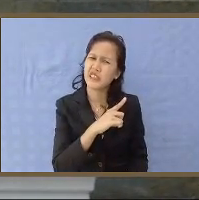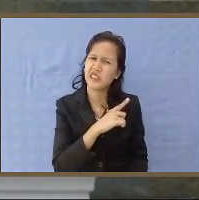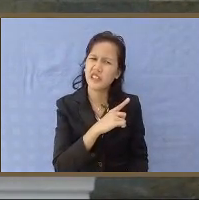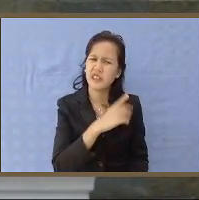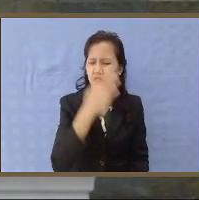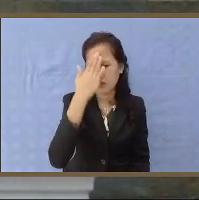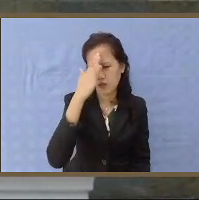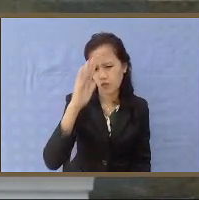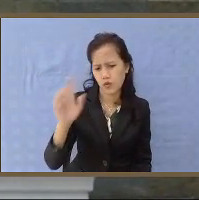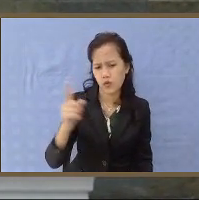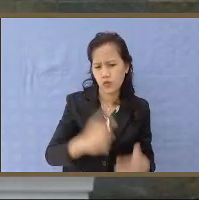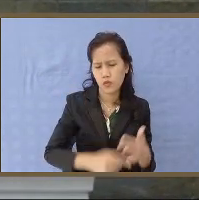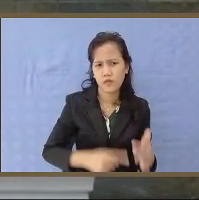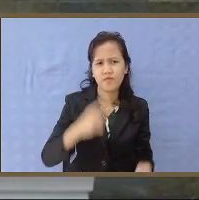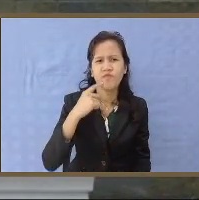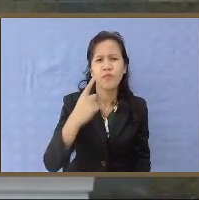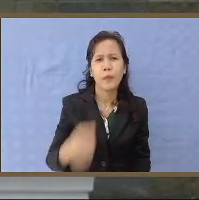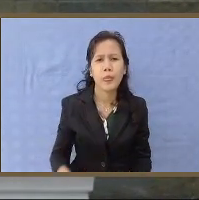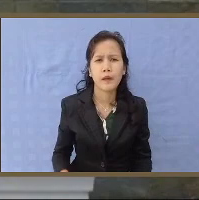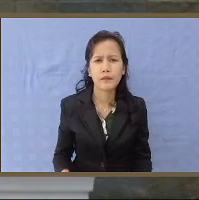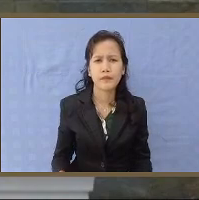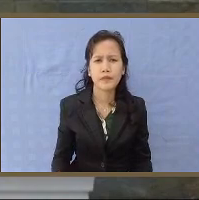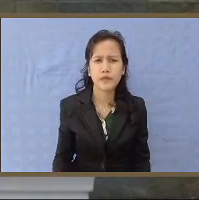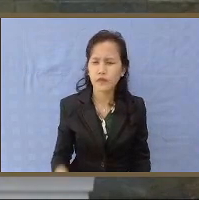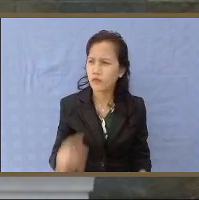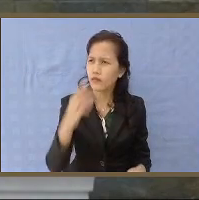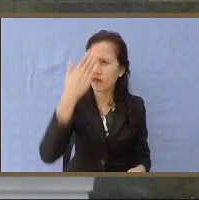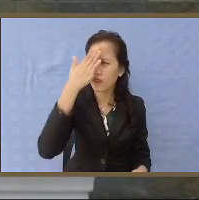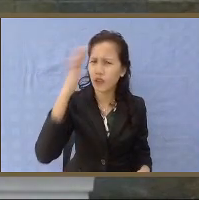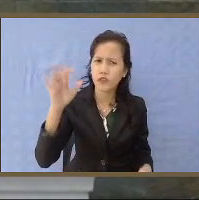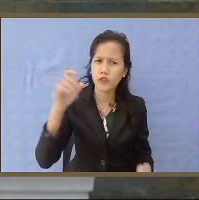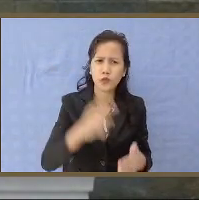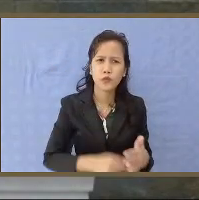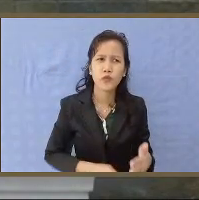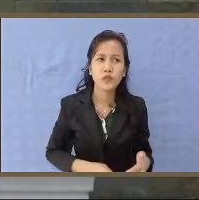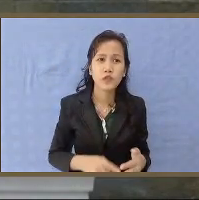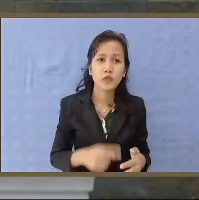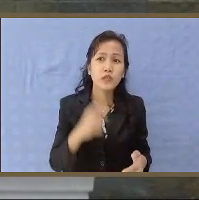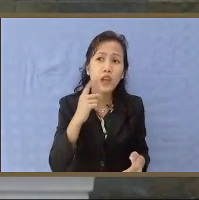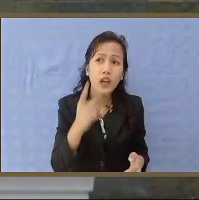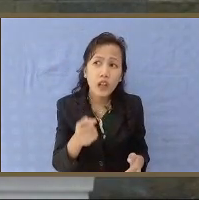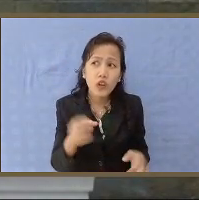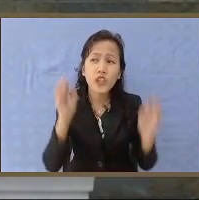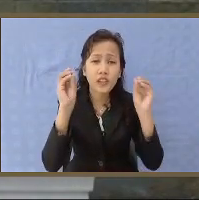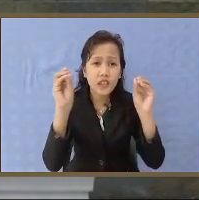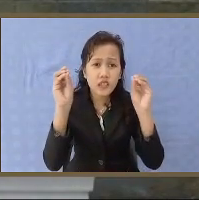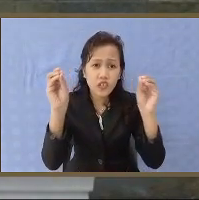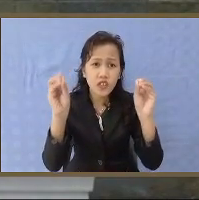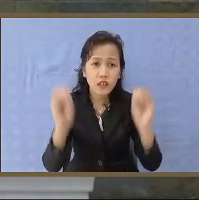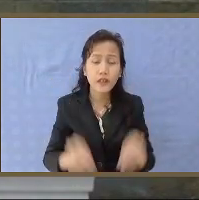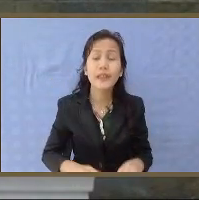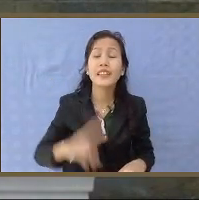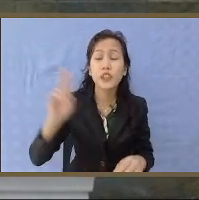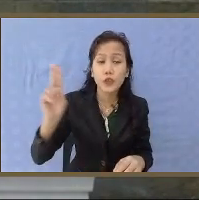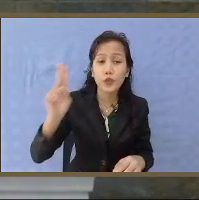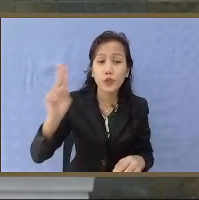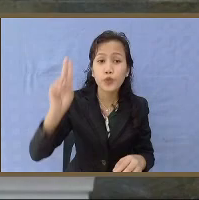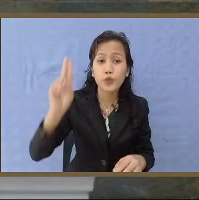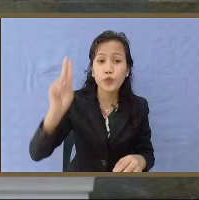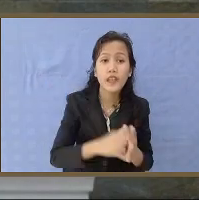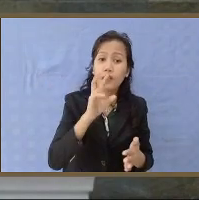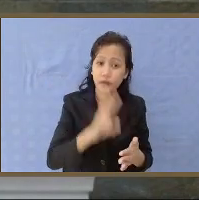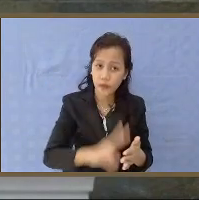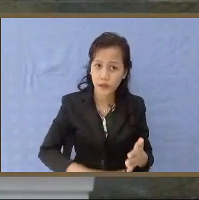i-discuss natin. Alright, gamitin niyo po yung talata na yun. Yan po talaga ang design yan. Kaya ko pinapadala sa inyo. Gamitin niyo. Yun ang pag-usapan